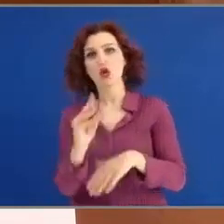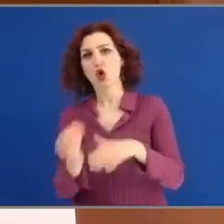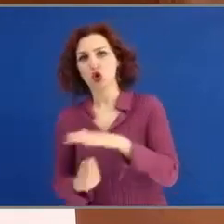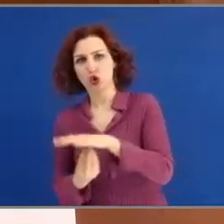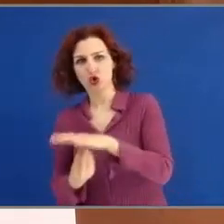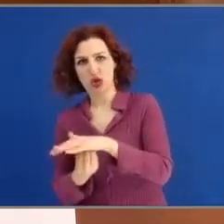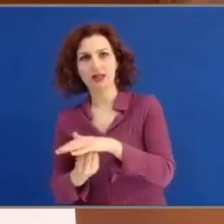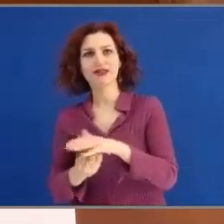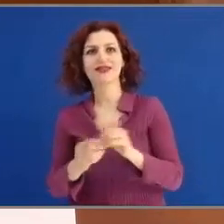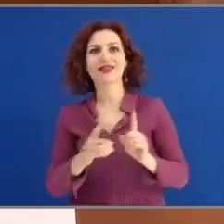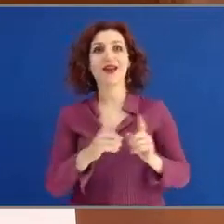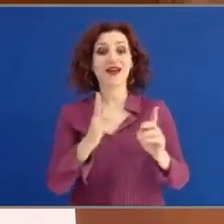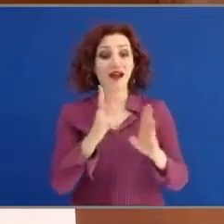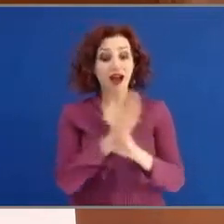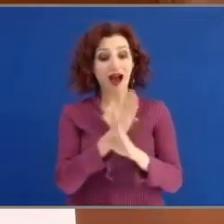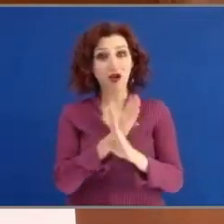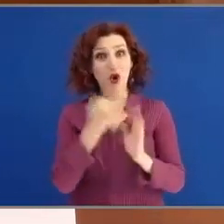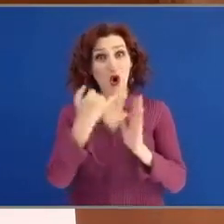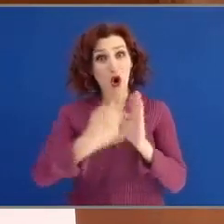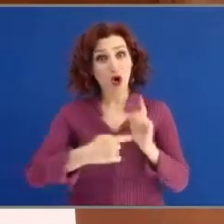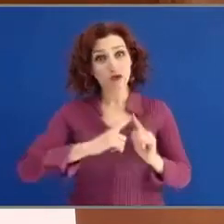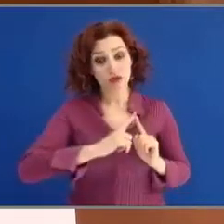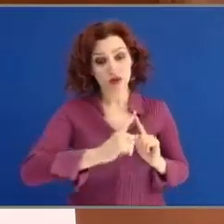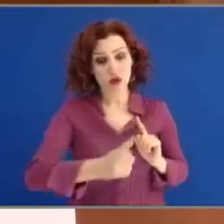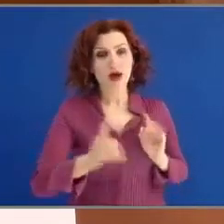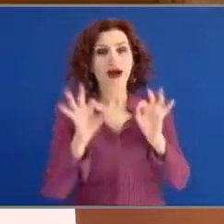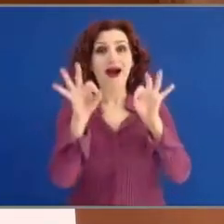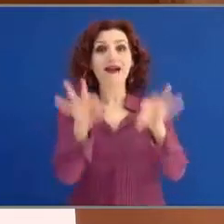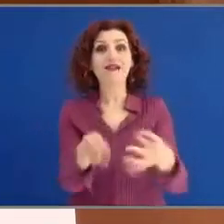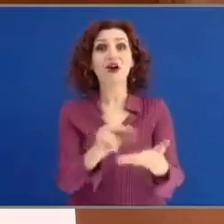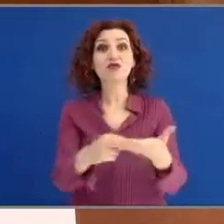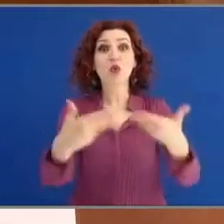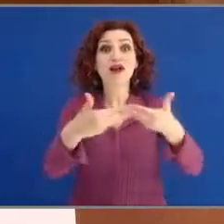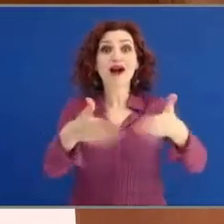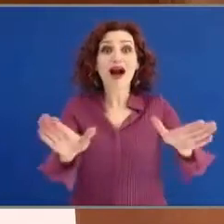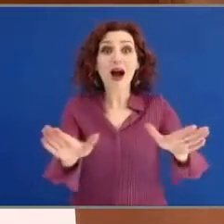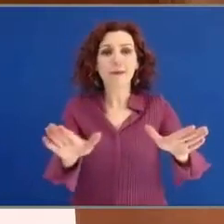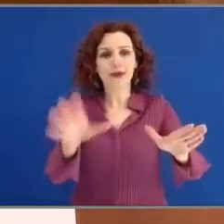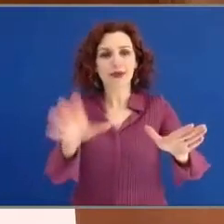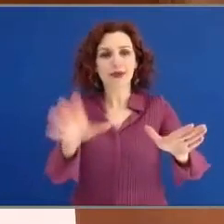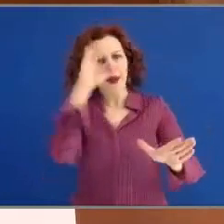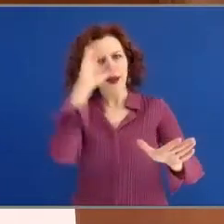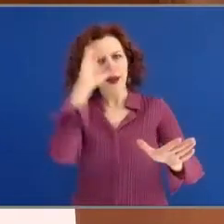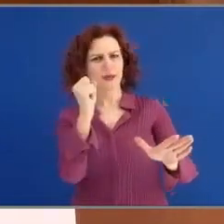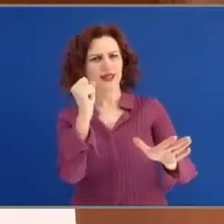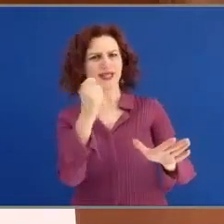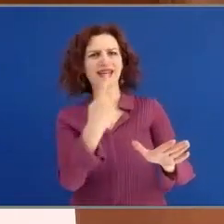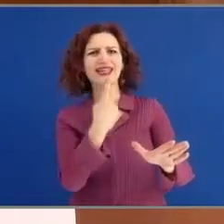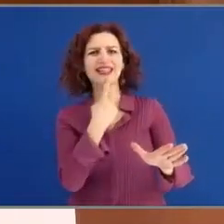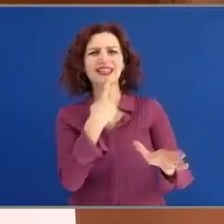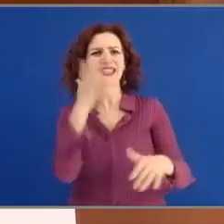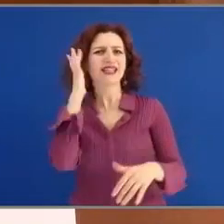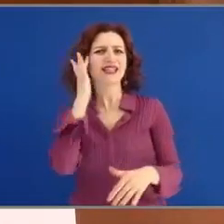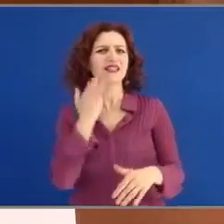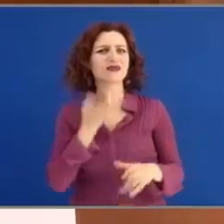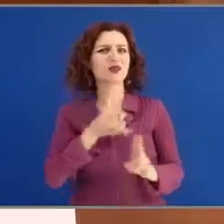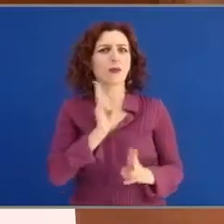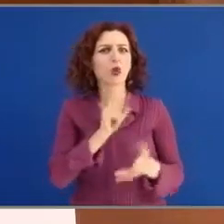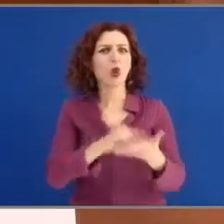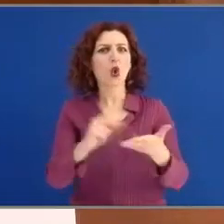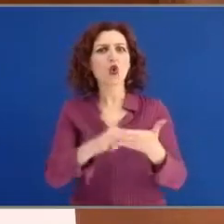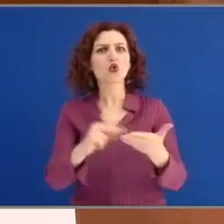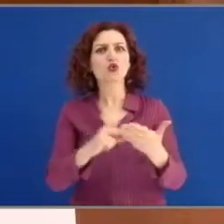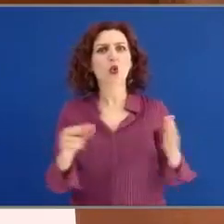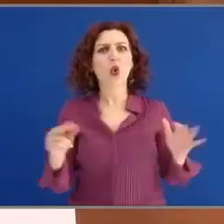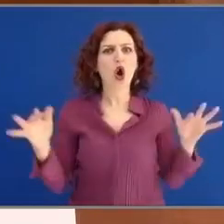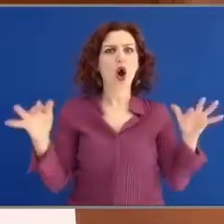delle scuole con una fotografia delle figure più a rischio che frequenteranno le scuole e nel